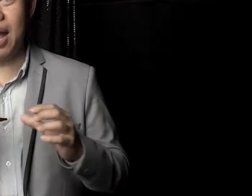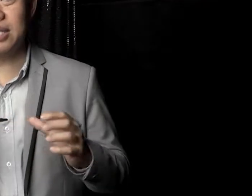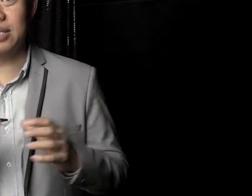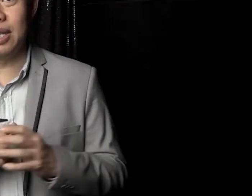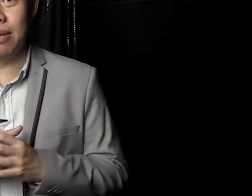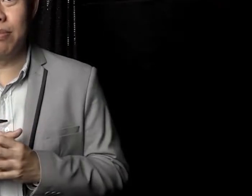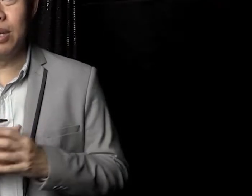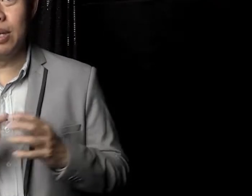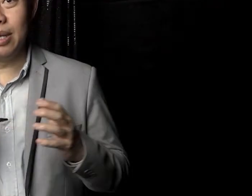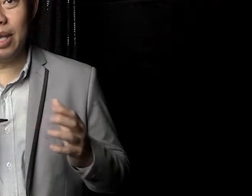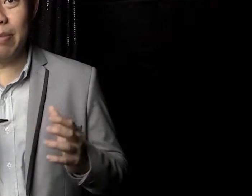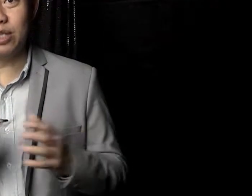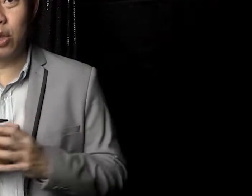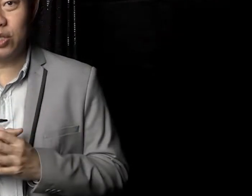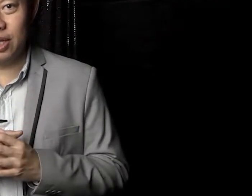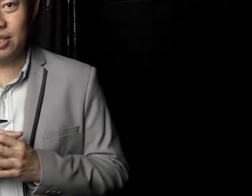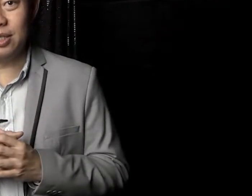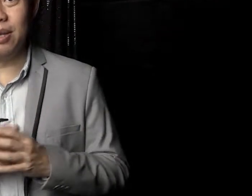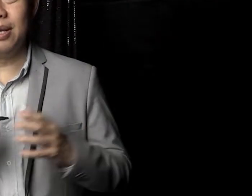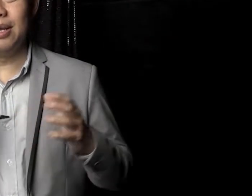bisa mengakses di dalam